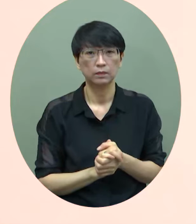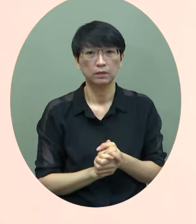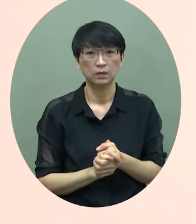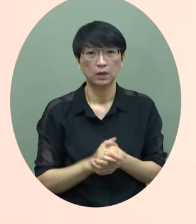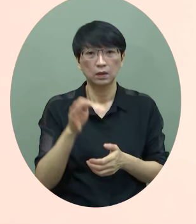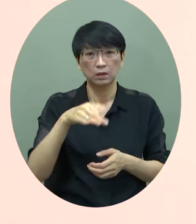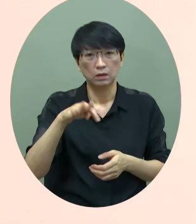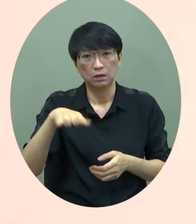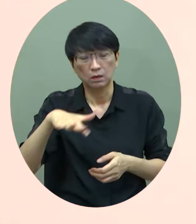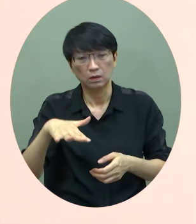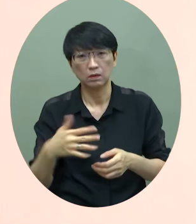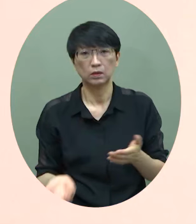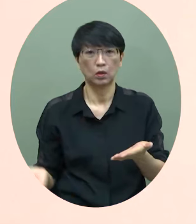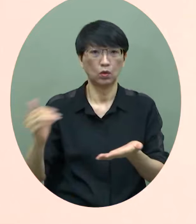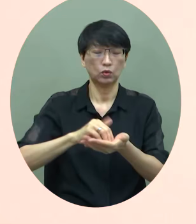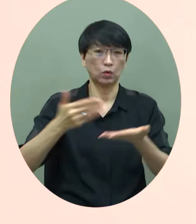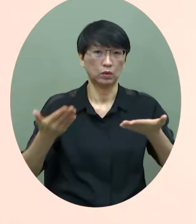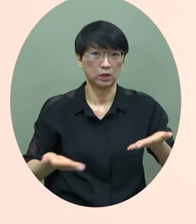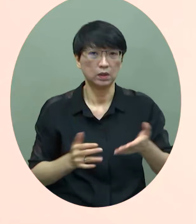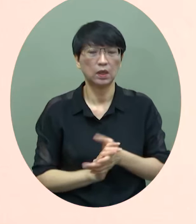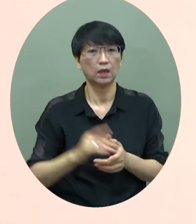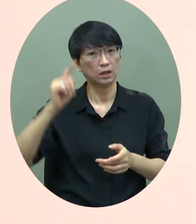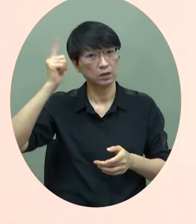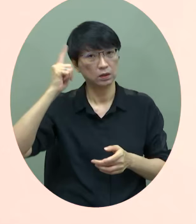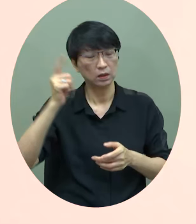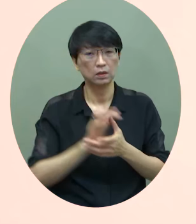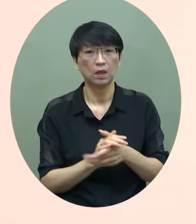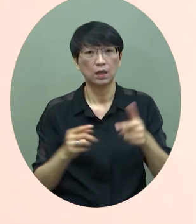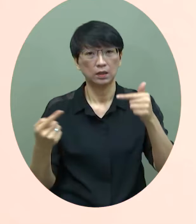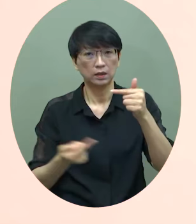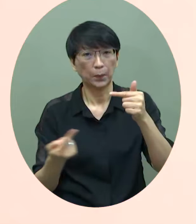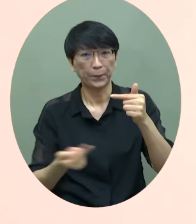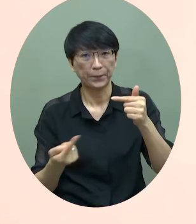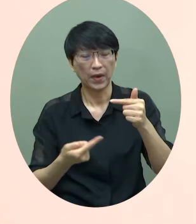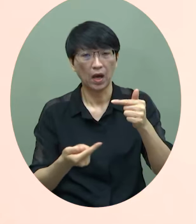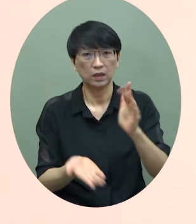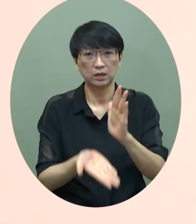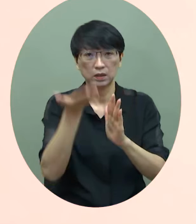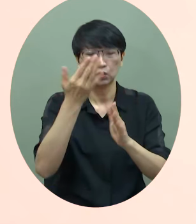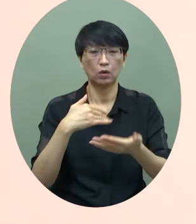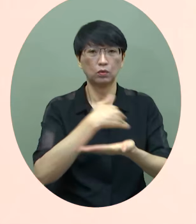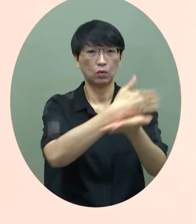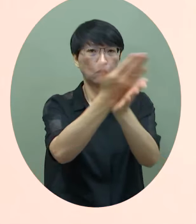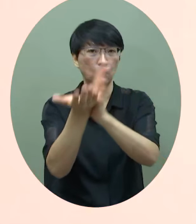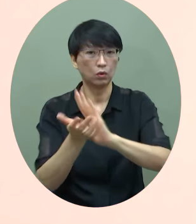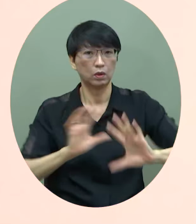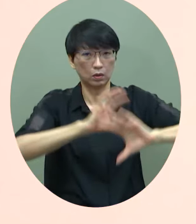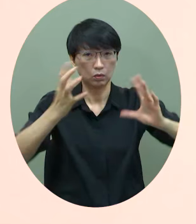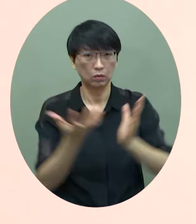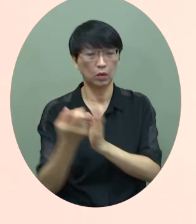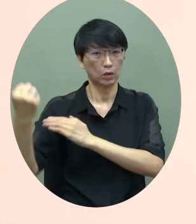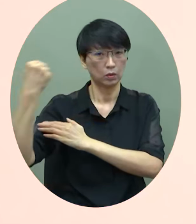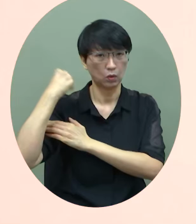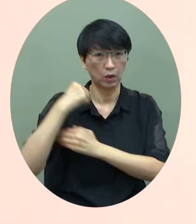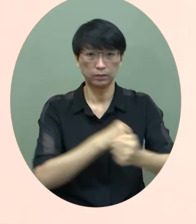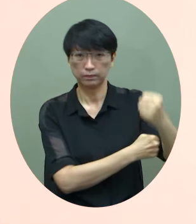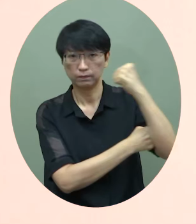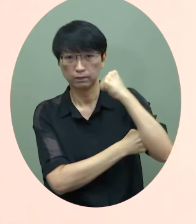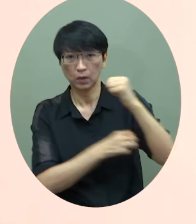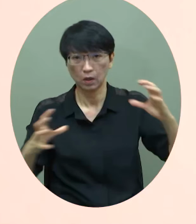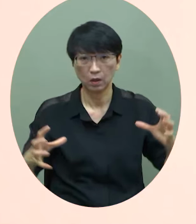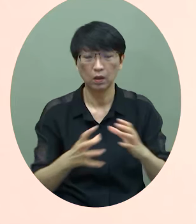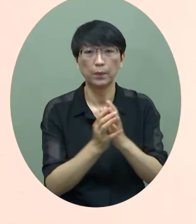千到今天隨便每天都超過10萬是經過了各方的努力包括我們的